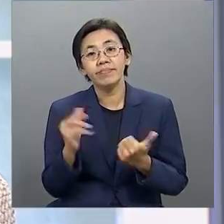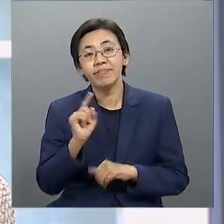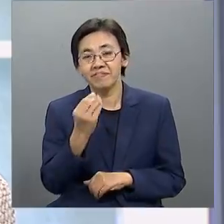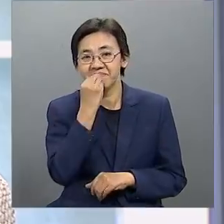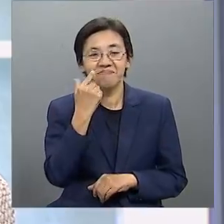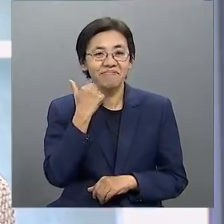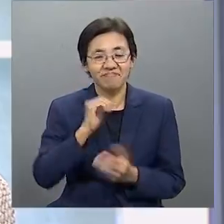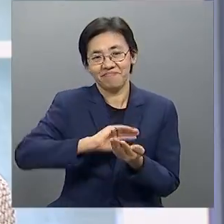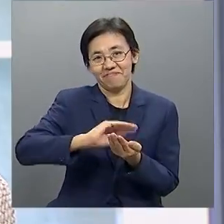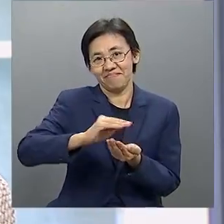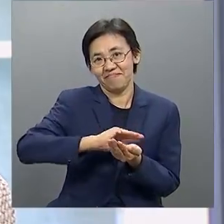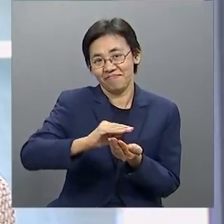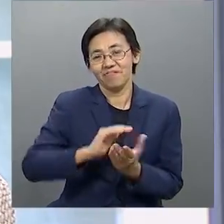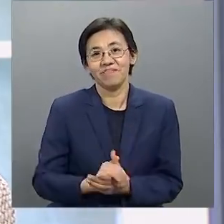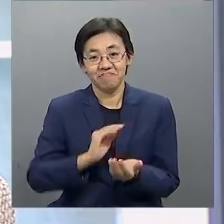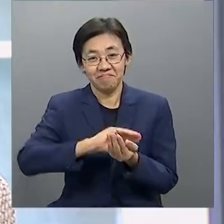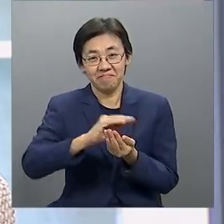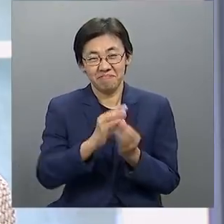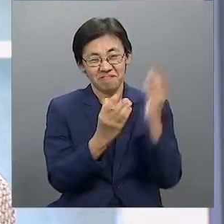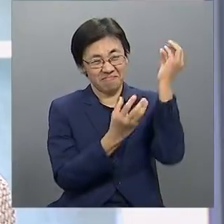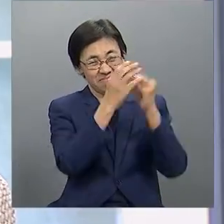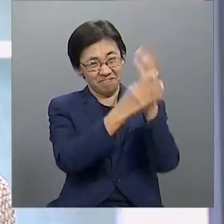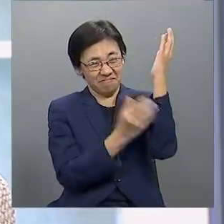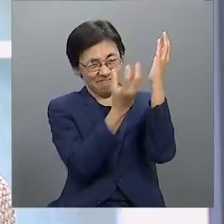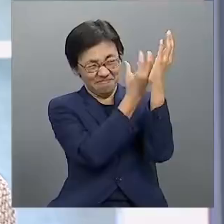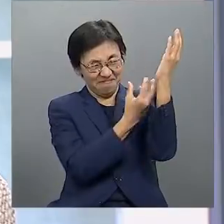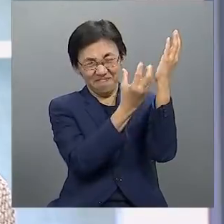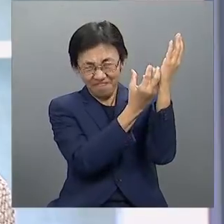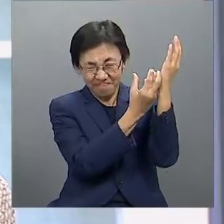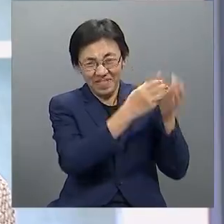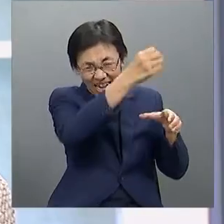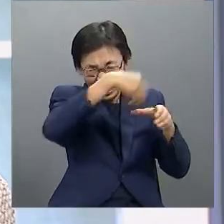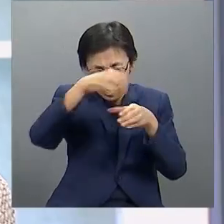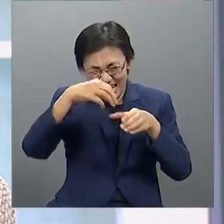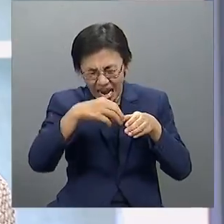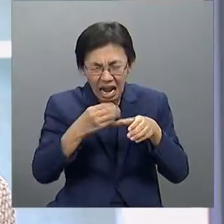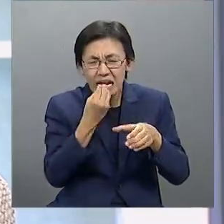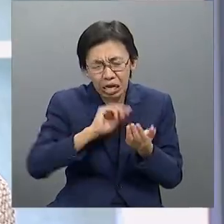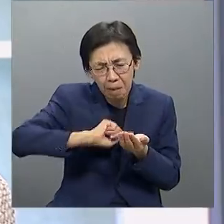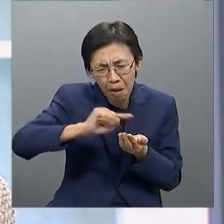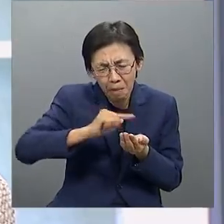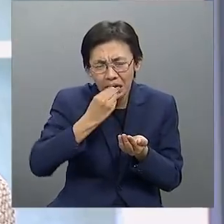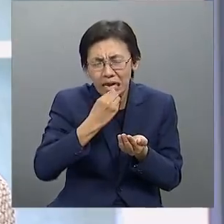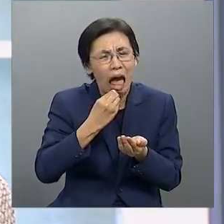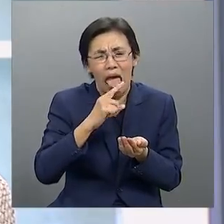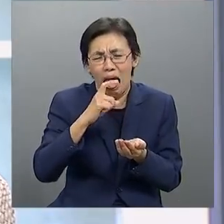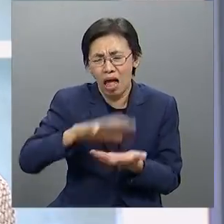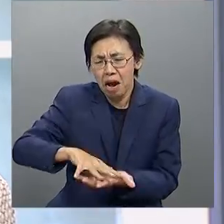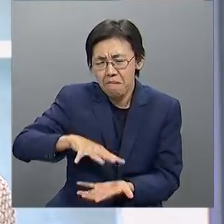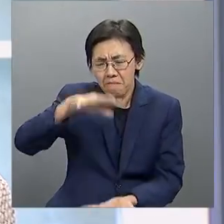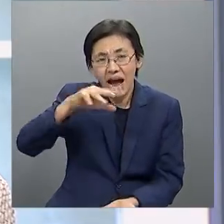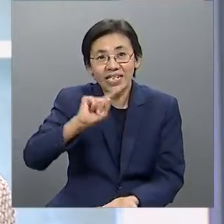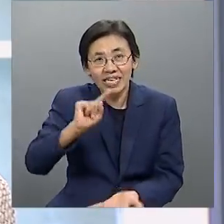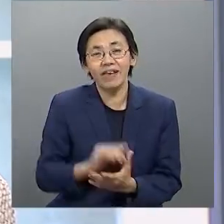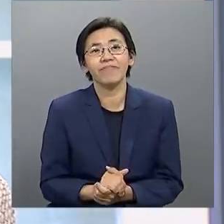ทีนี้พอออกเยอะๆปุ๊บมันต้องเอามาแปรรูปเพราะว่ากินแบบสดเนี่ยมันไม่ทานแล้วคุณผู้ชมก็เลยต้องเอามาแปรรูปเป็นส้มลิ้มแถวบ้านผ